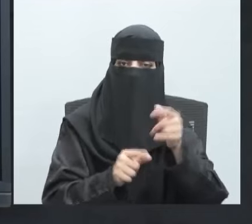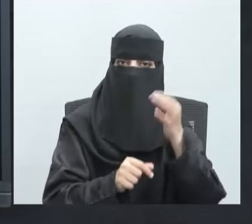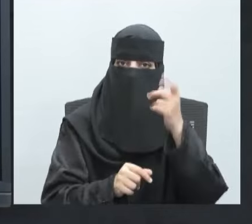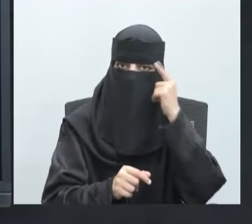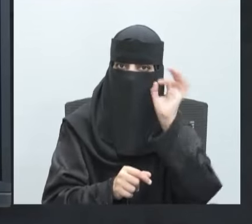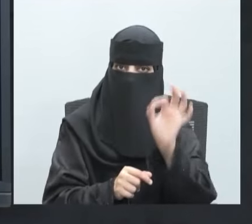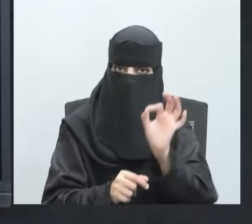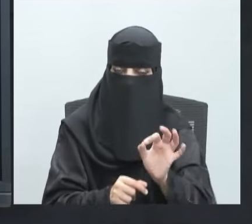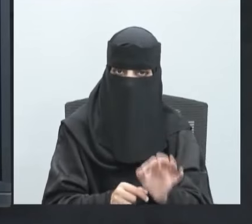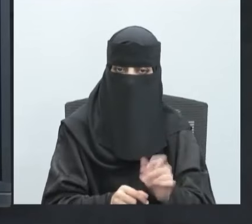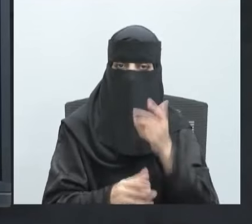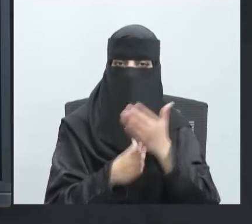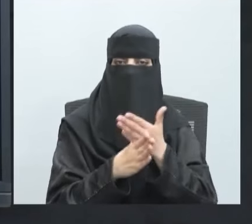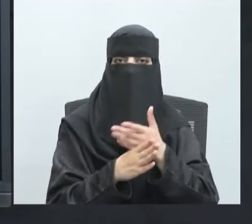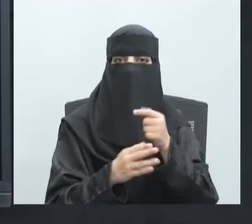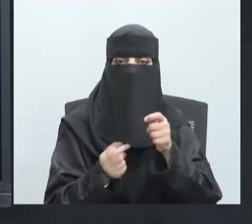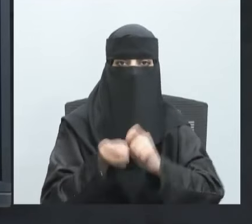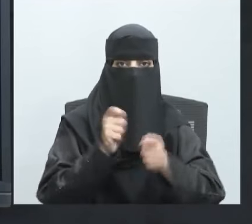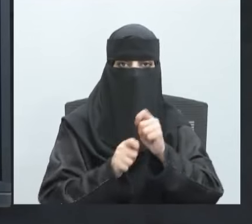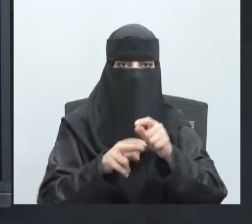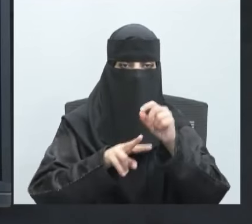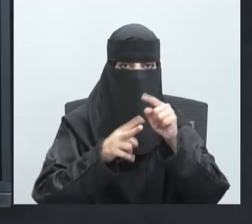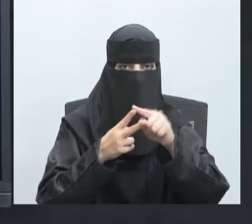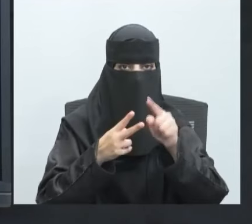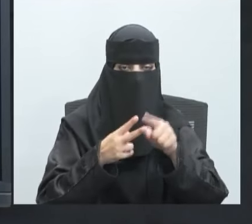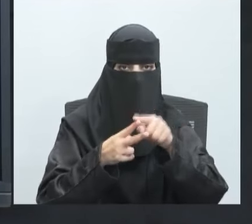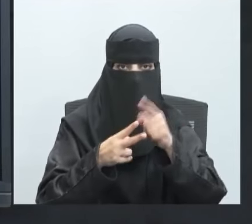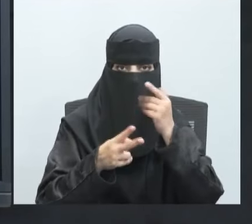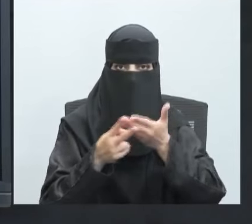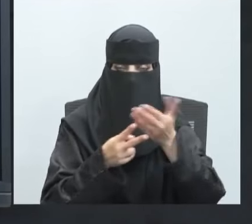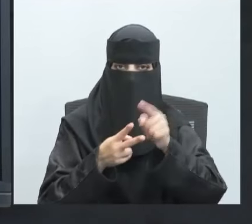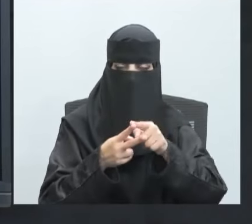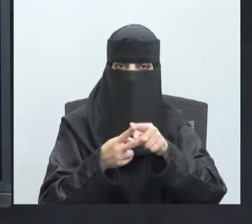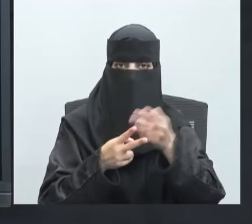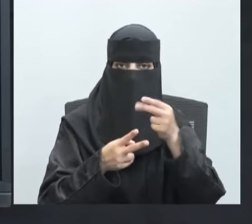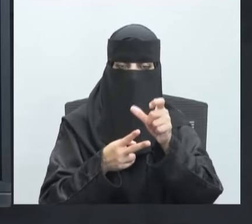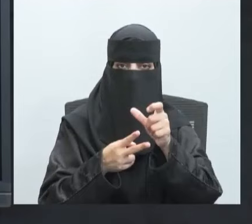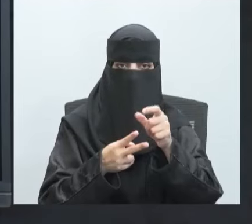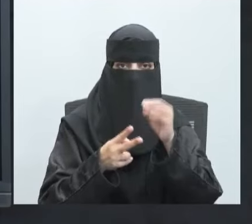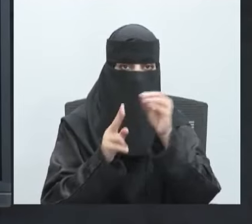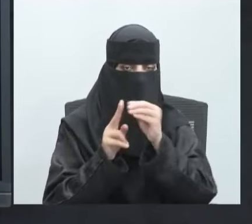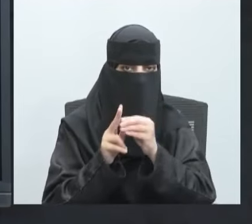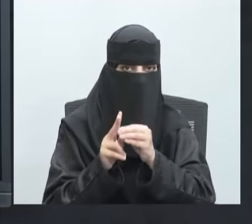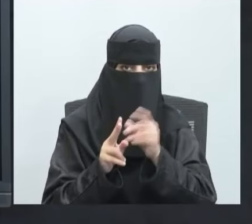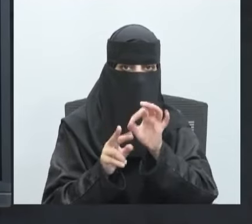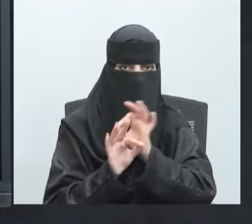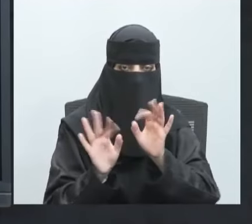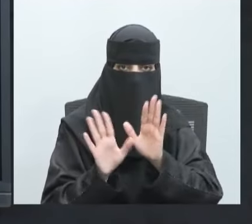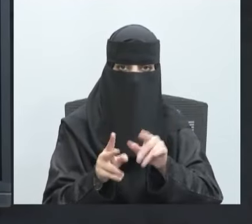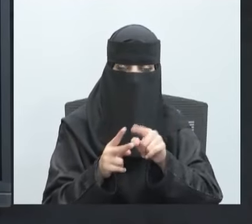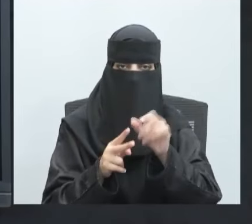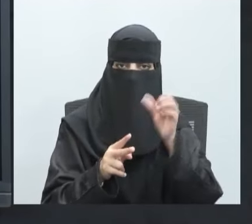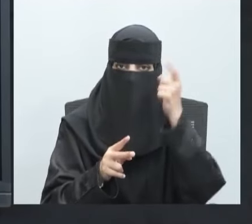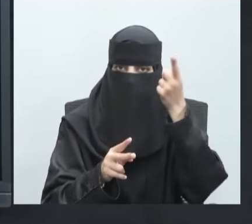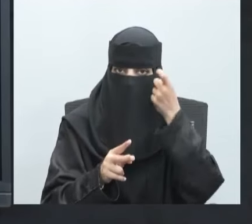ان تعرفها وهذا كما ذكرنا في المكونين الرئيسيين حينما تحدثنا عن احد المكونات في اعداد الميزانيه